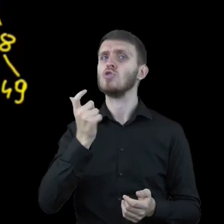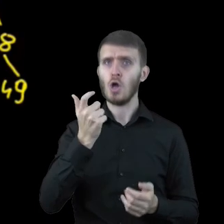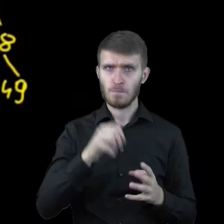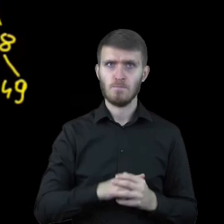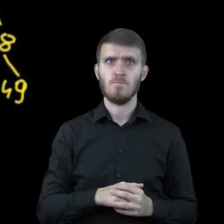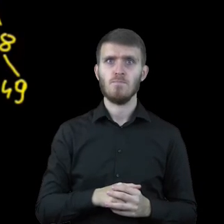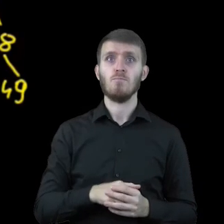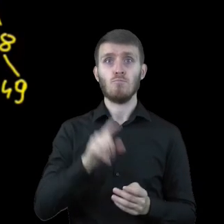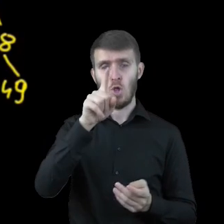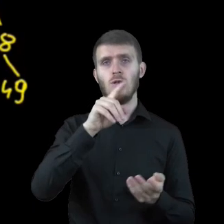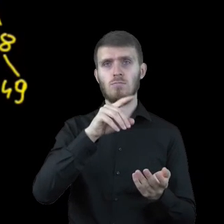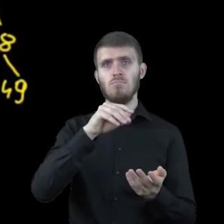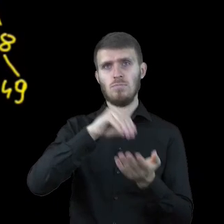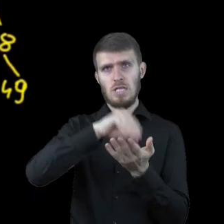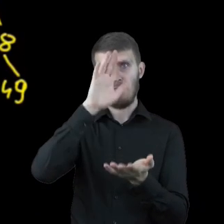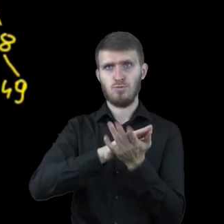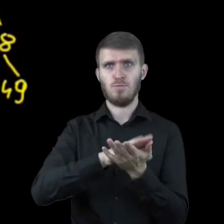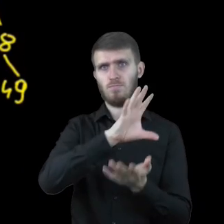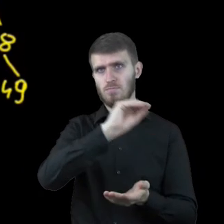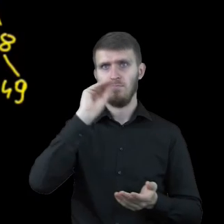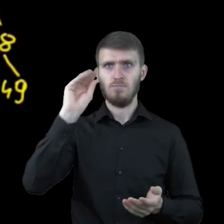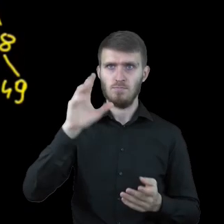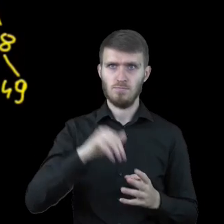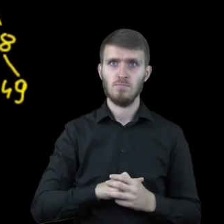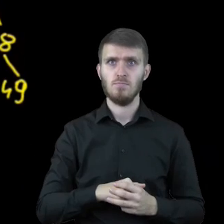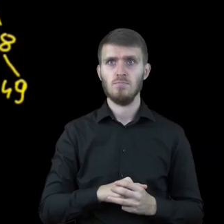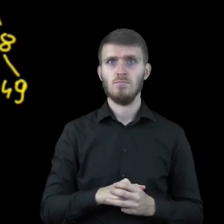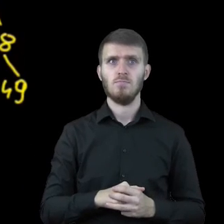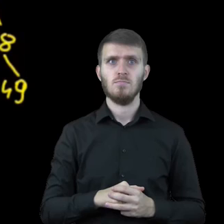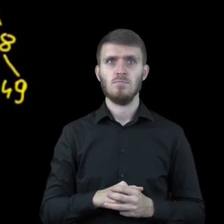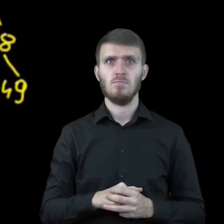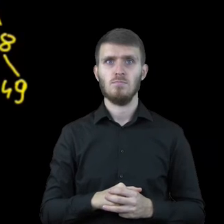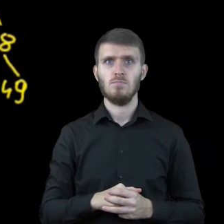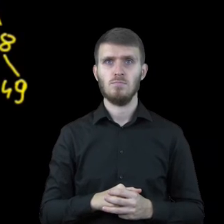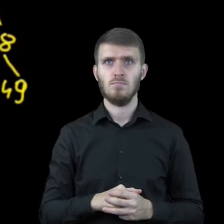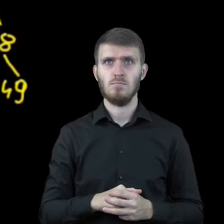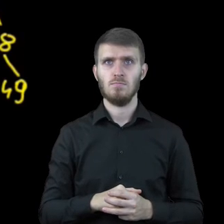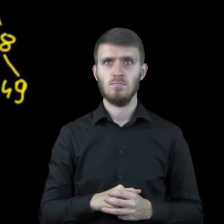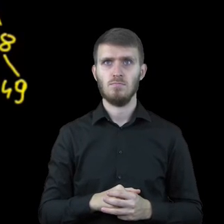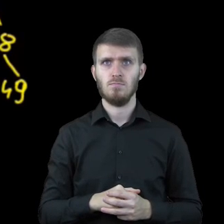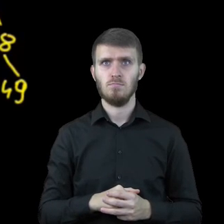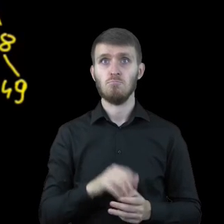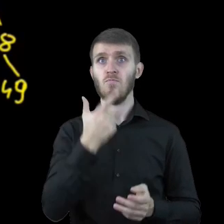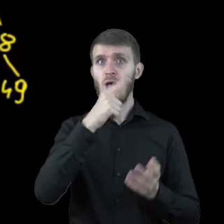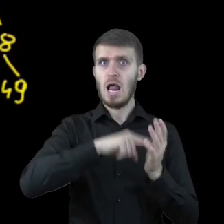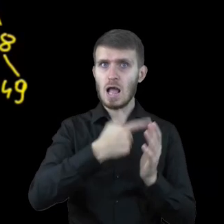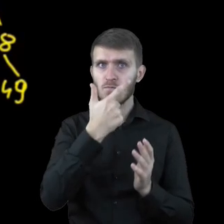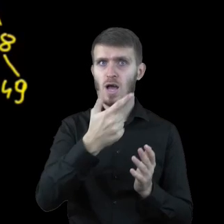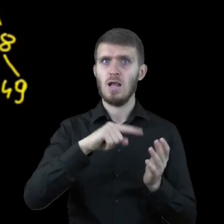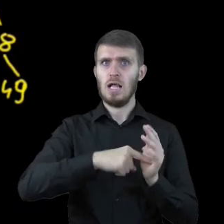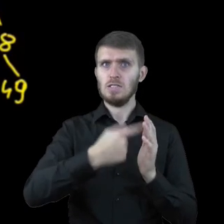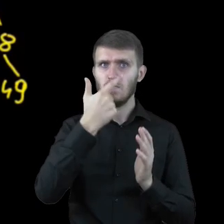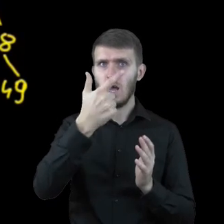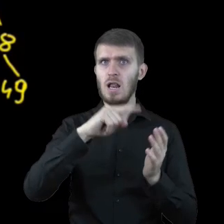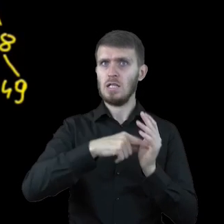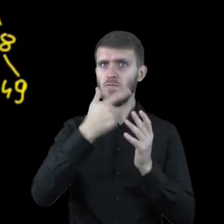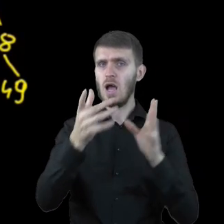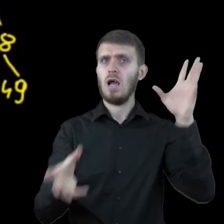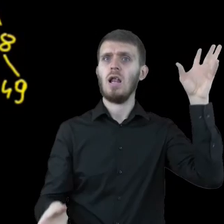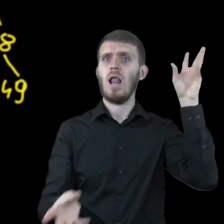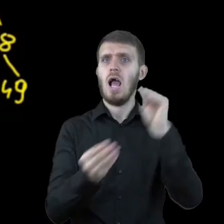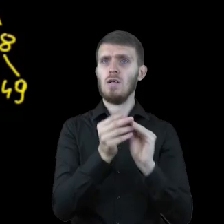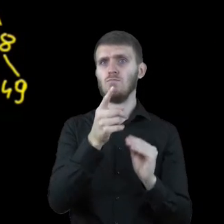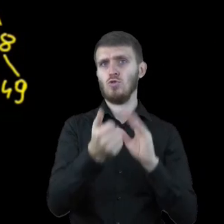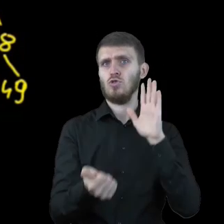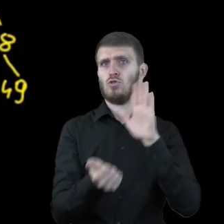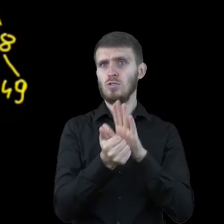sposób. Te elementy występują parzystą, parzyście, tak? Czyli mamy 2 razy 2